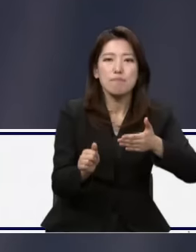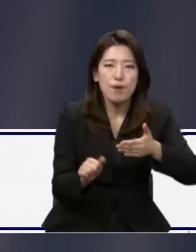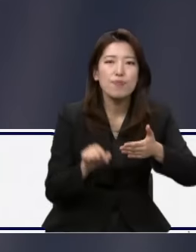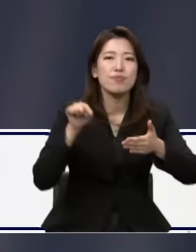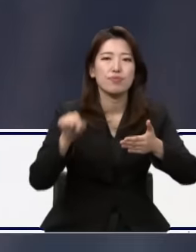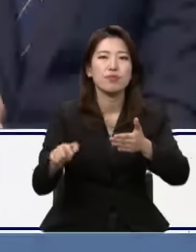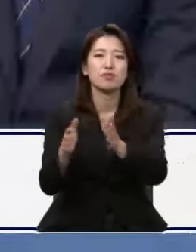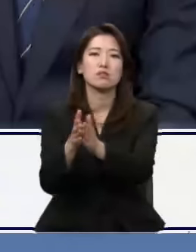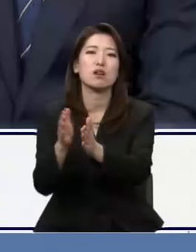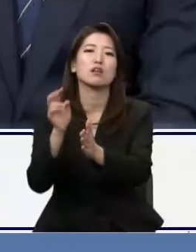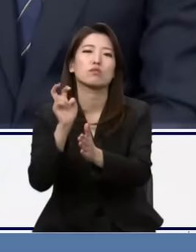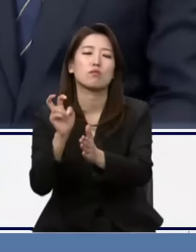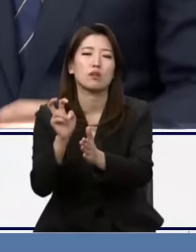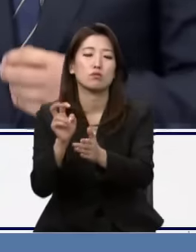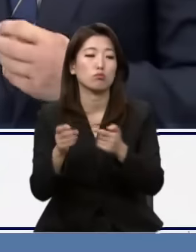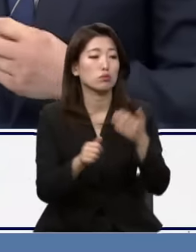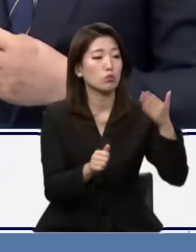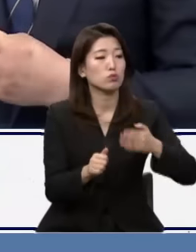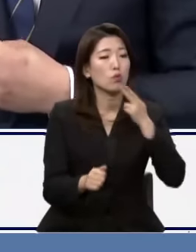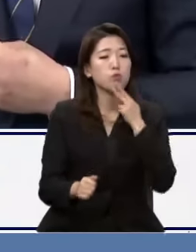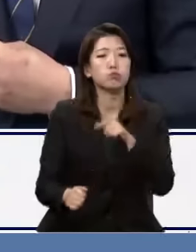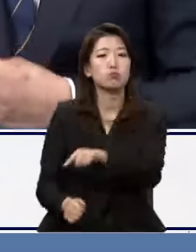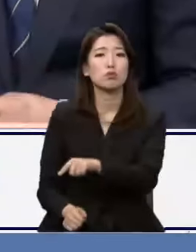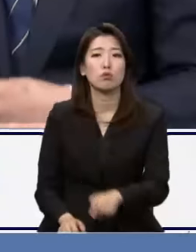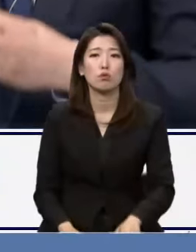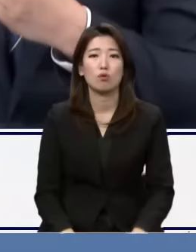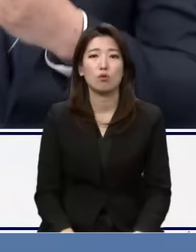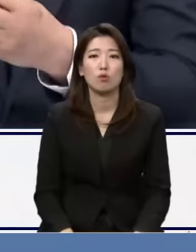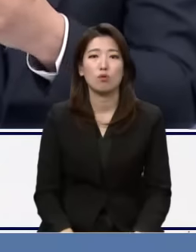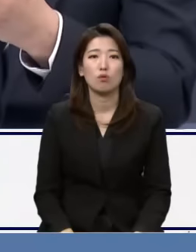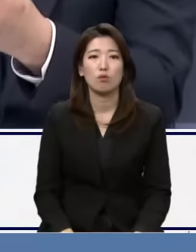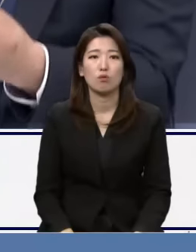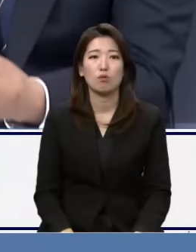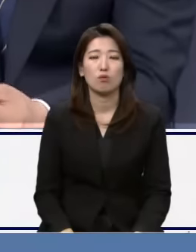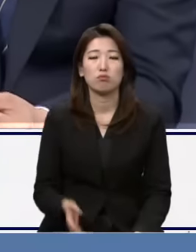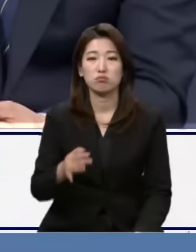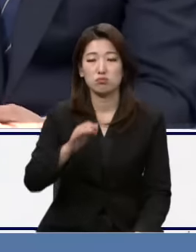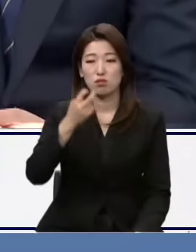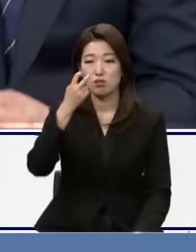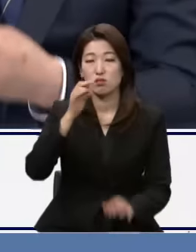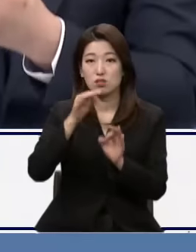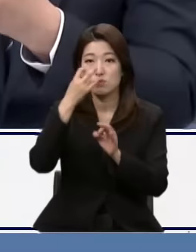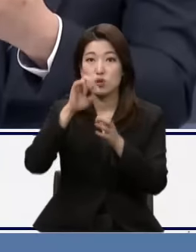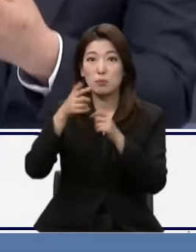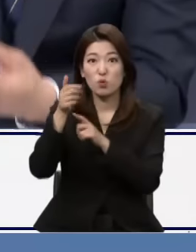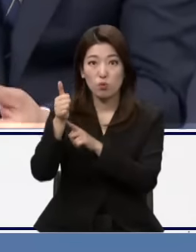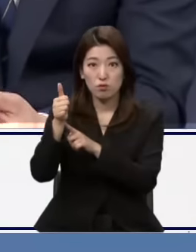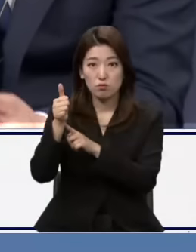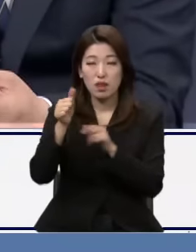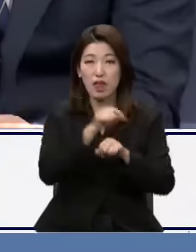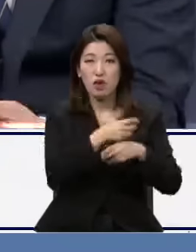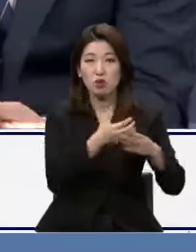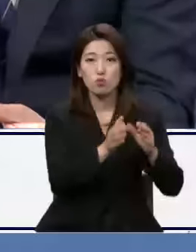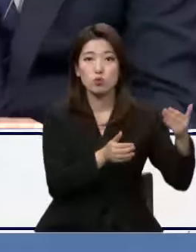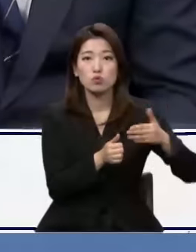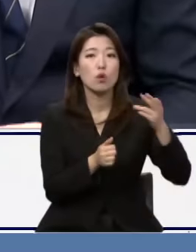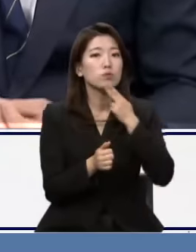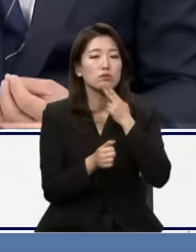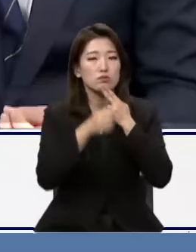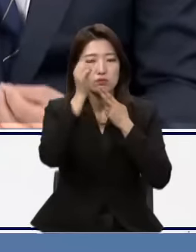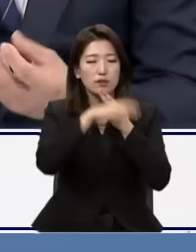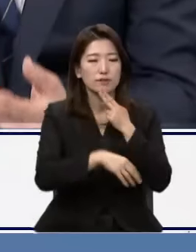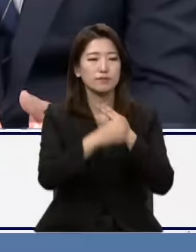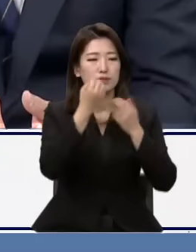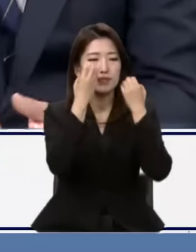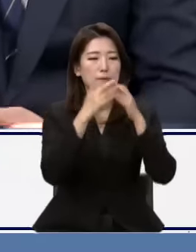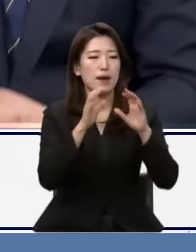금감원장은 이렇게 얘기했습니다 자기가 먼저 세마을 중앙 회에다가 그이 제한을 했고음